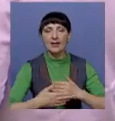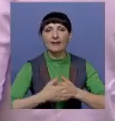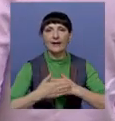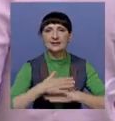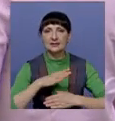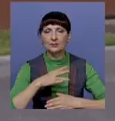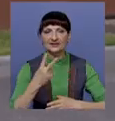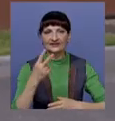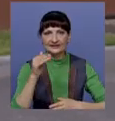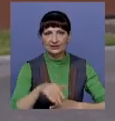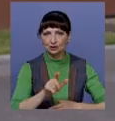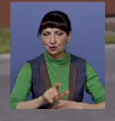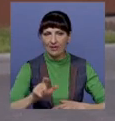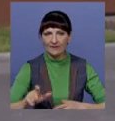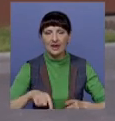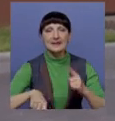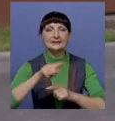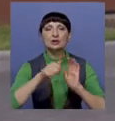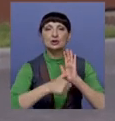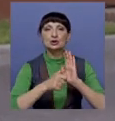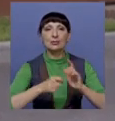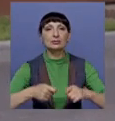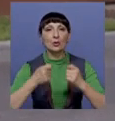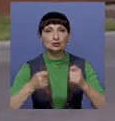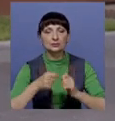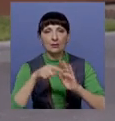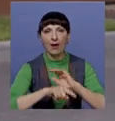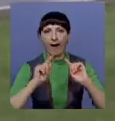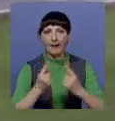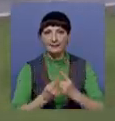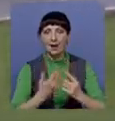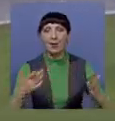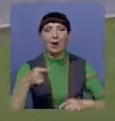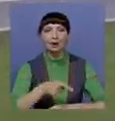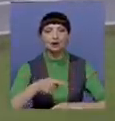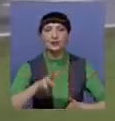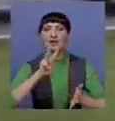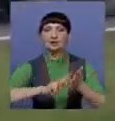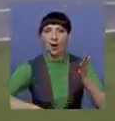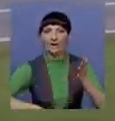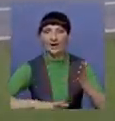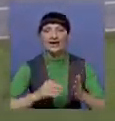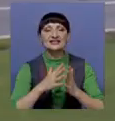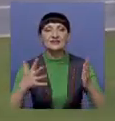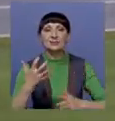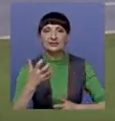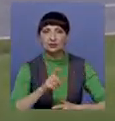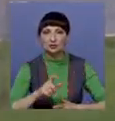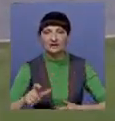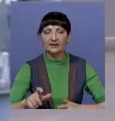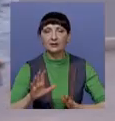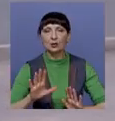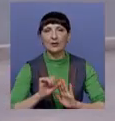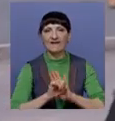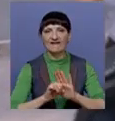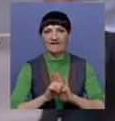было привлечено более 2000 человек. Из них 600 нарушителей попали под арест, более 1000 были оштрафованы и свыше 500 отделались, как